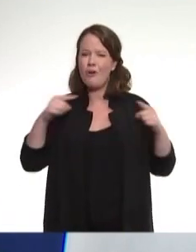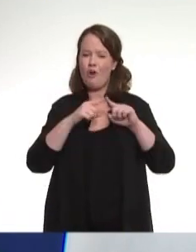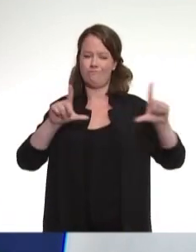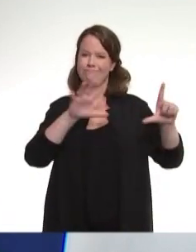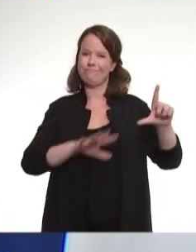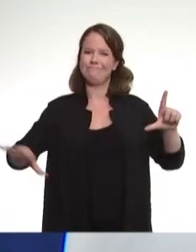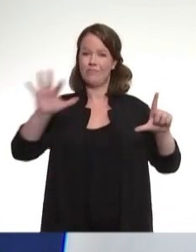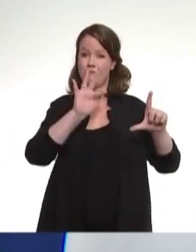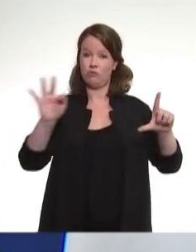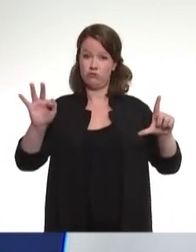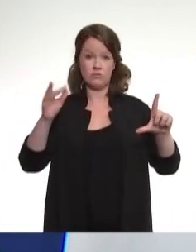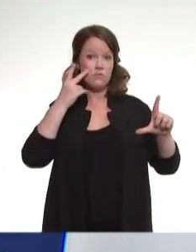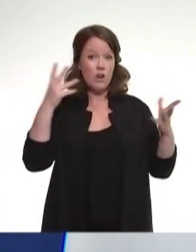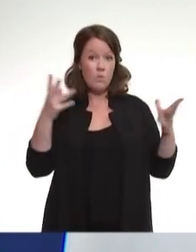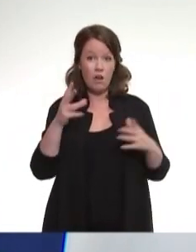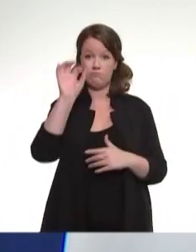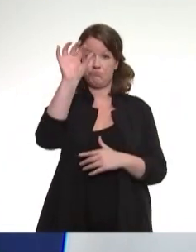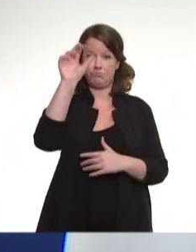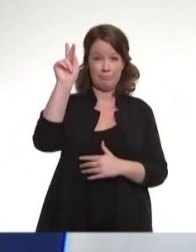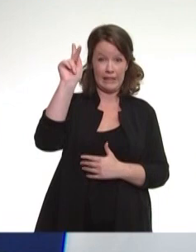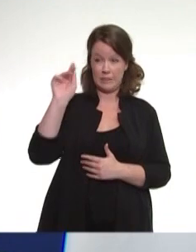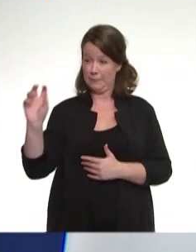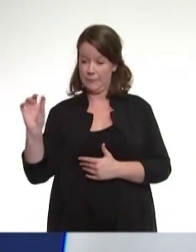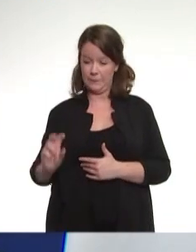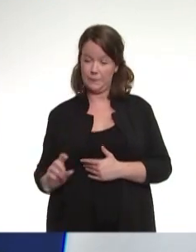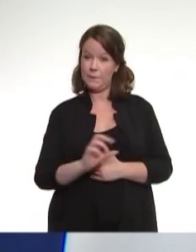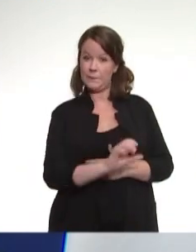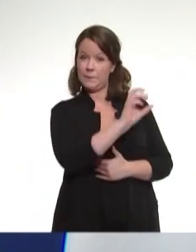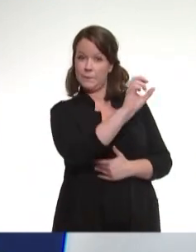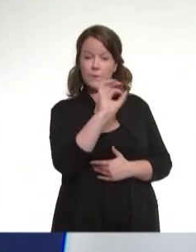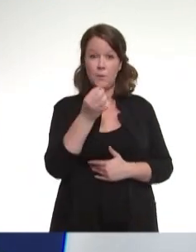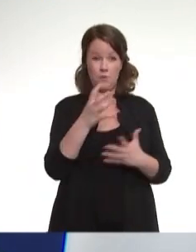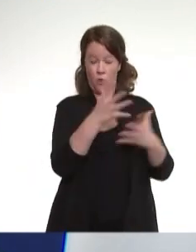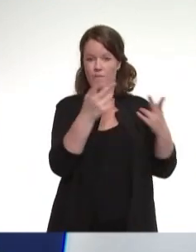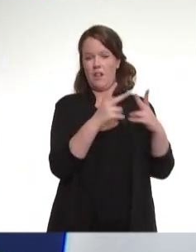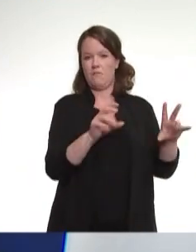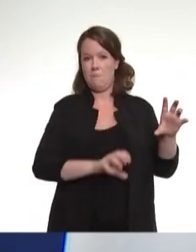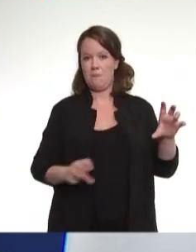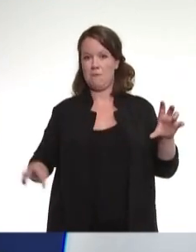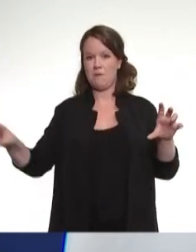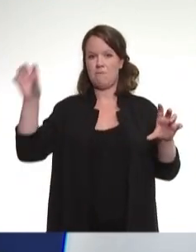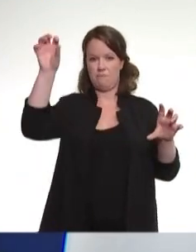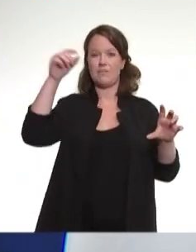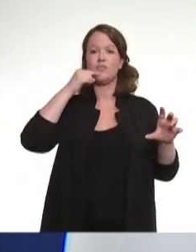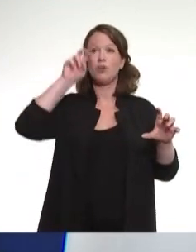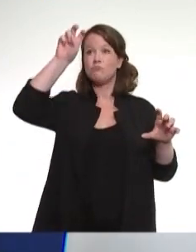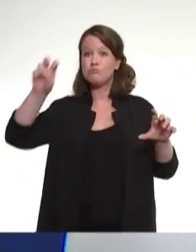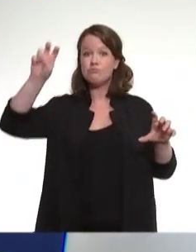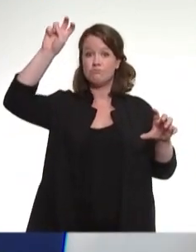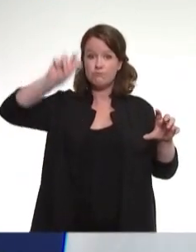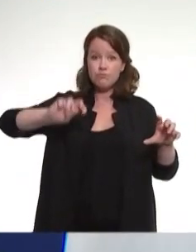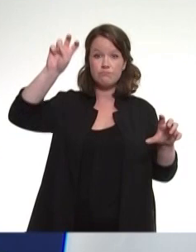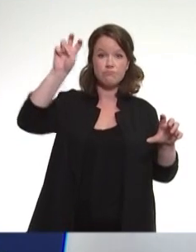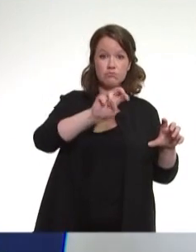virus circule beaucoup dans la plupart des métropoles à l'exception de quelques-unes et donc les circulations d'une zone à l'autre ne sont pas de nature à les